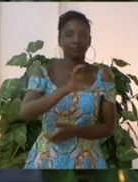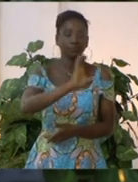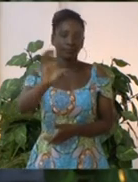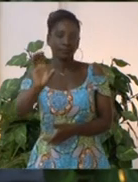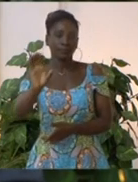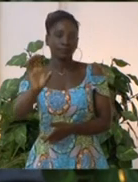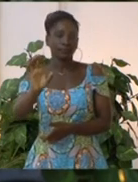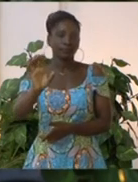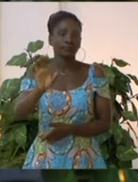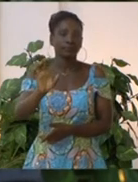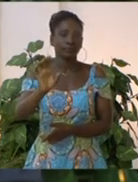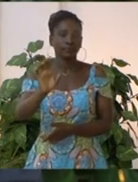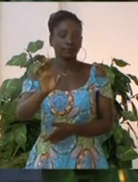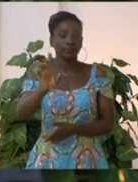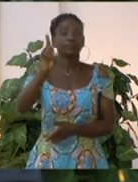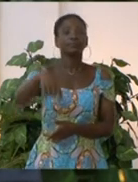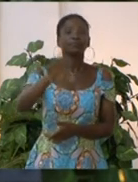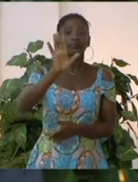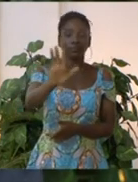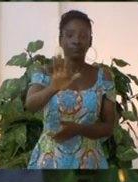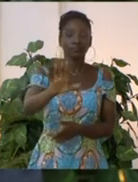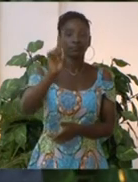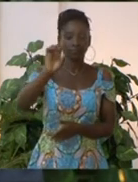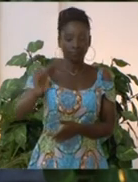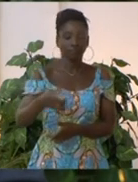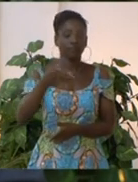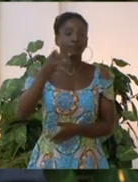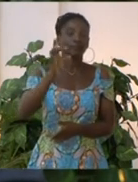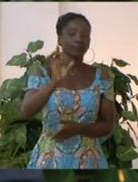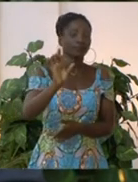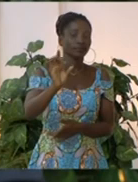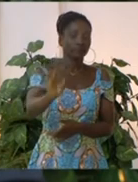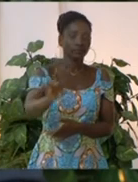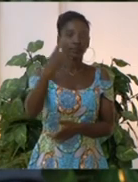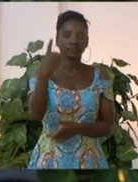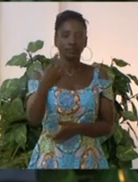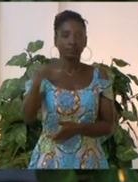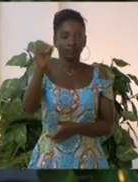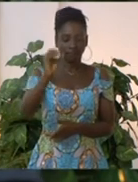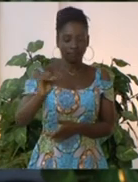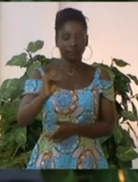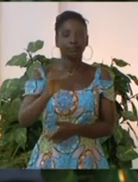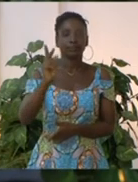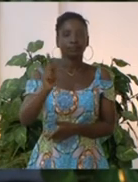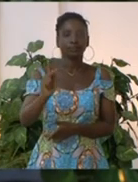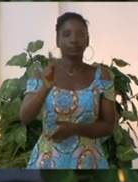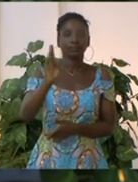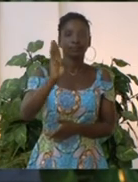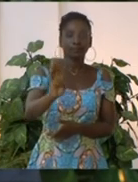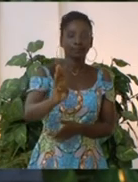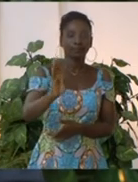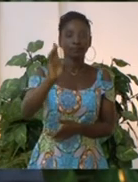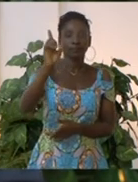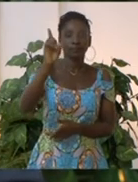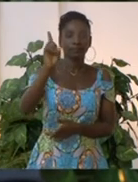soit 1,88 pour ça kouadio konan bertin 1180